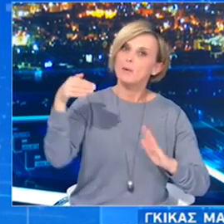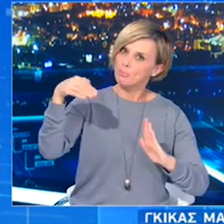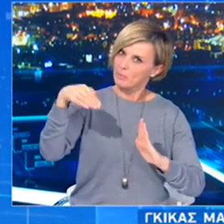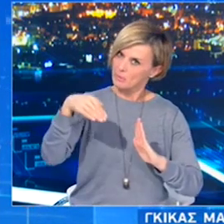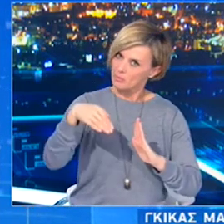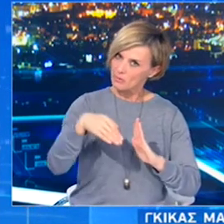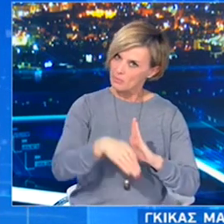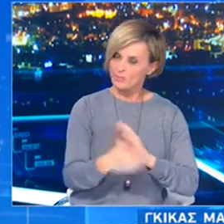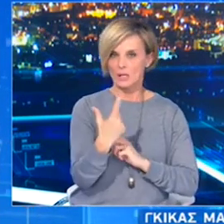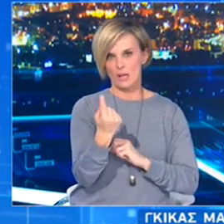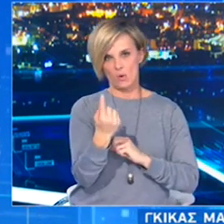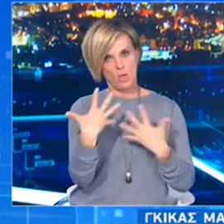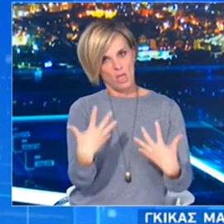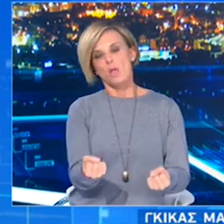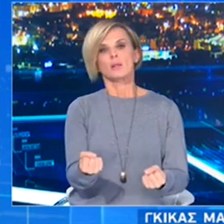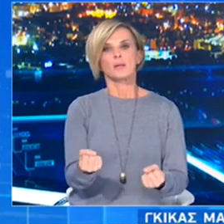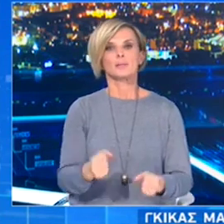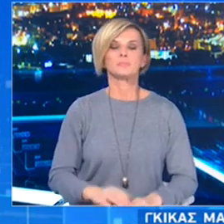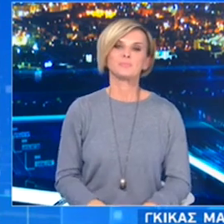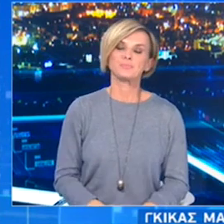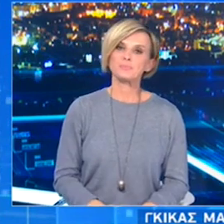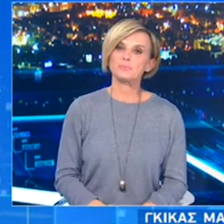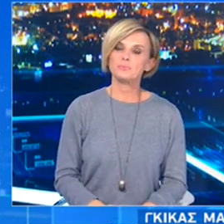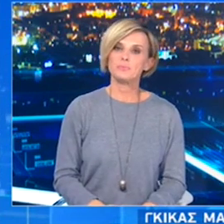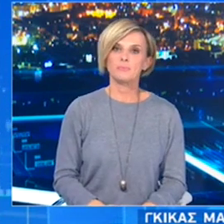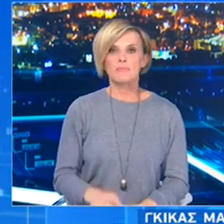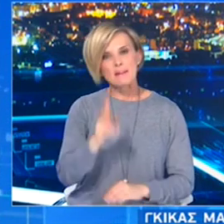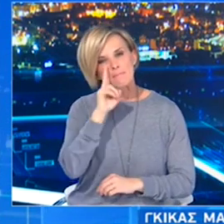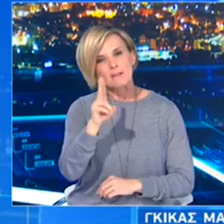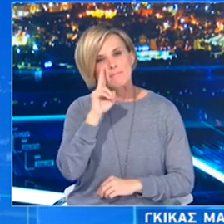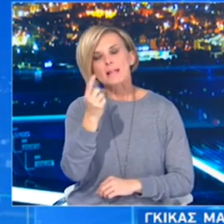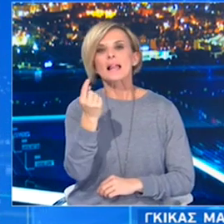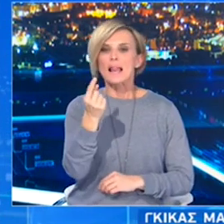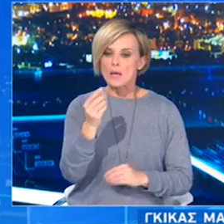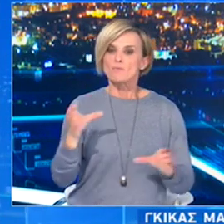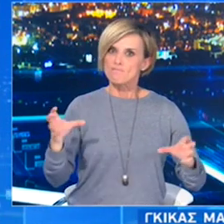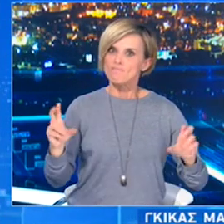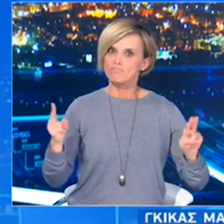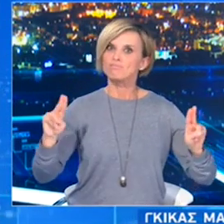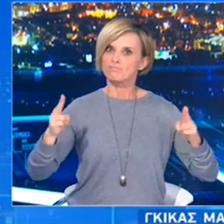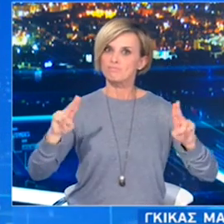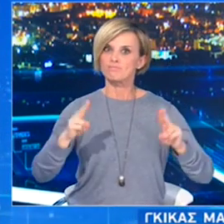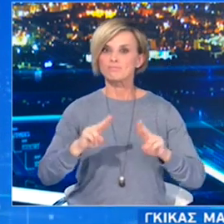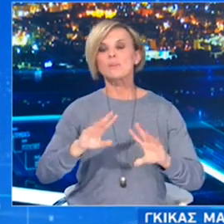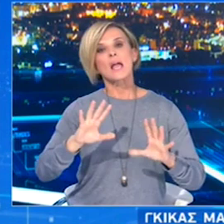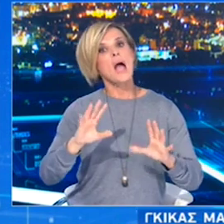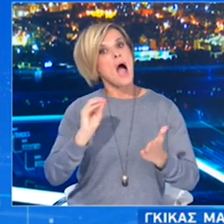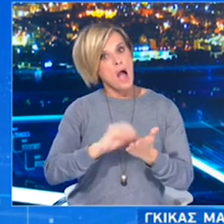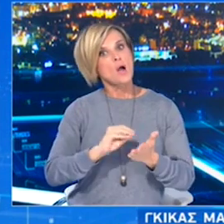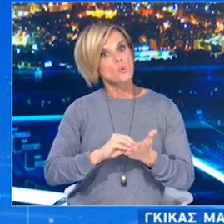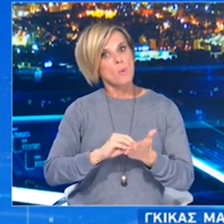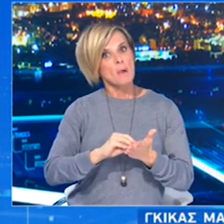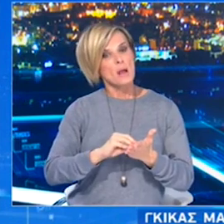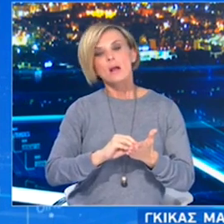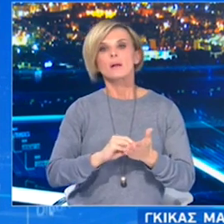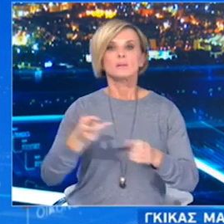Γερμανία και βλέπουμε ότι υπάρχουν μικρές τάσεις ειρήκνωσης. Συγχρόνως ο αριθμός των θανάτων φαίνεται ότι παρουσίασε